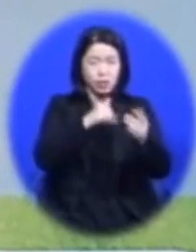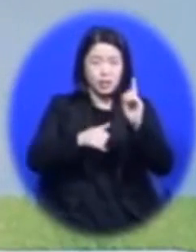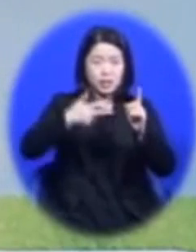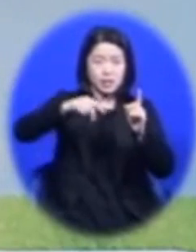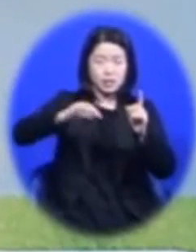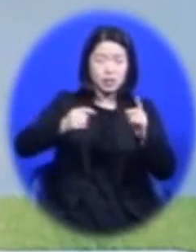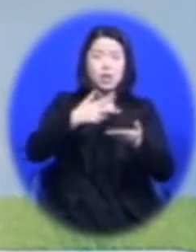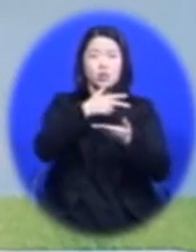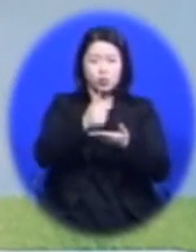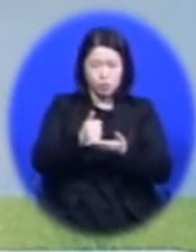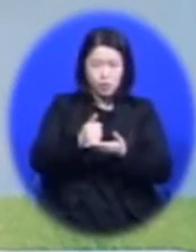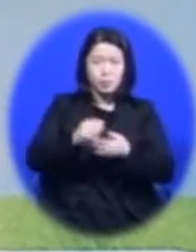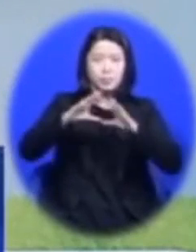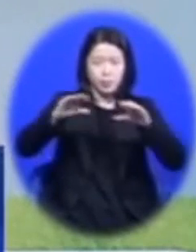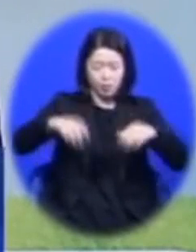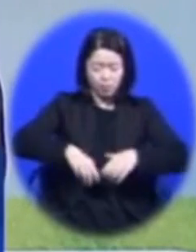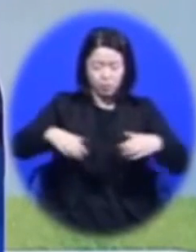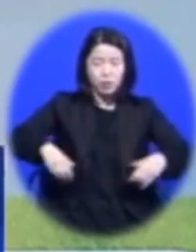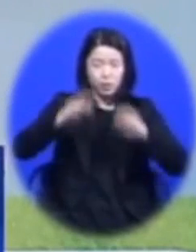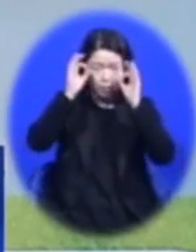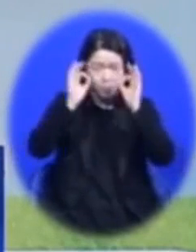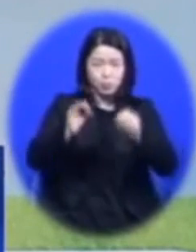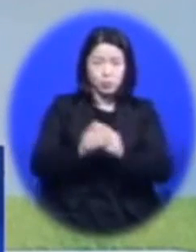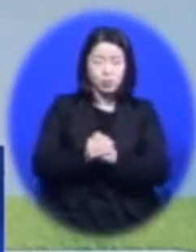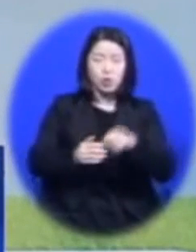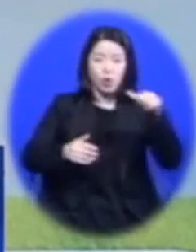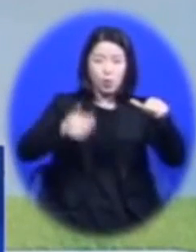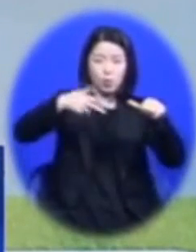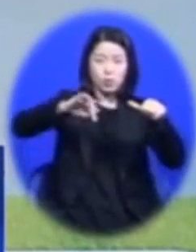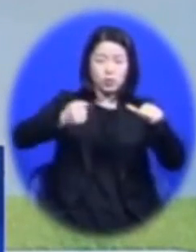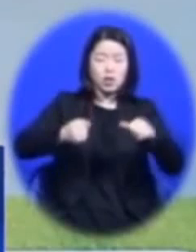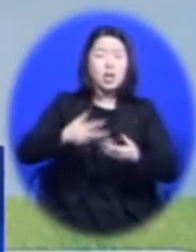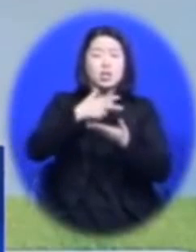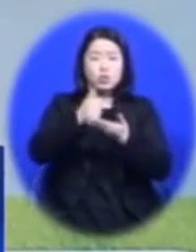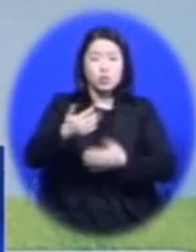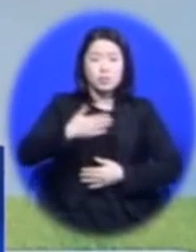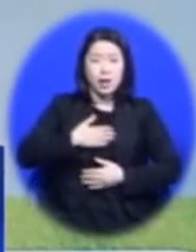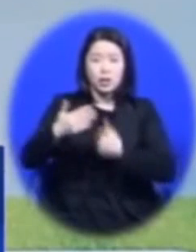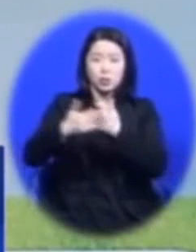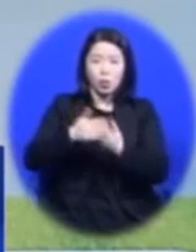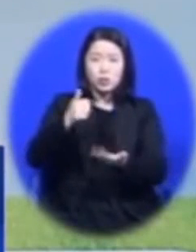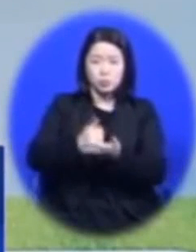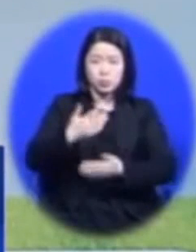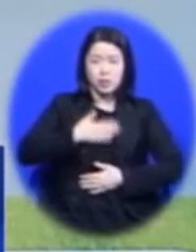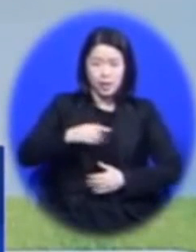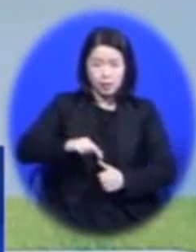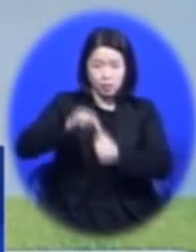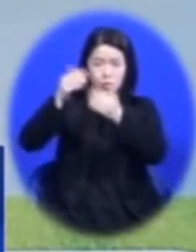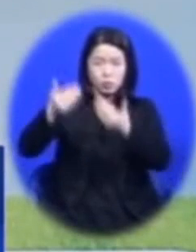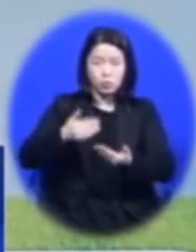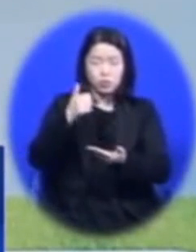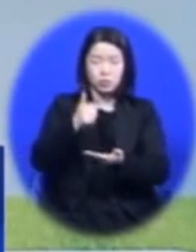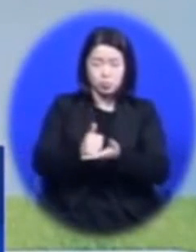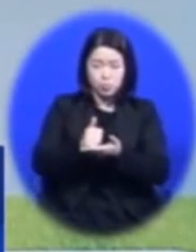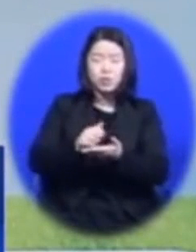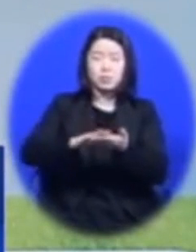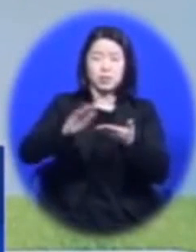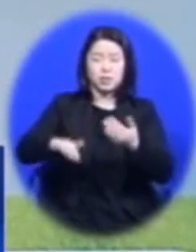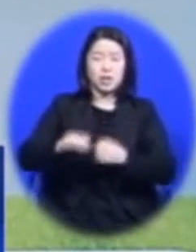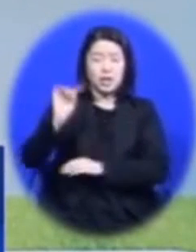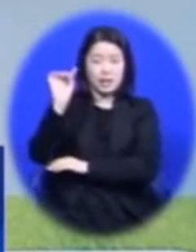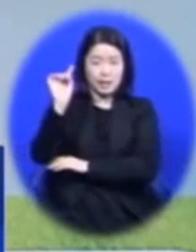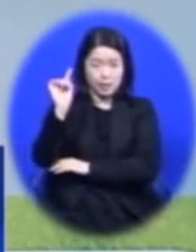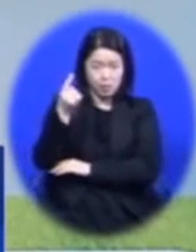주님 너그럽게 보시고 5절에 보면 주님은 나를 도우시는 분, 나를 건져주시는 분이십니다.